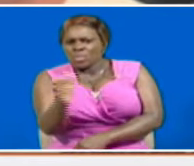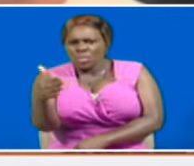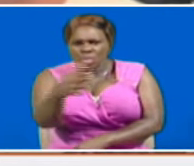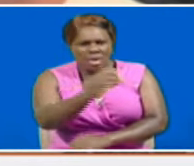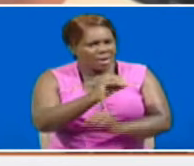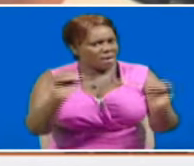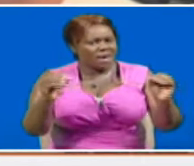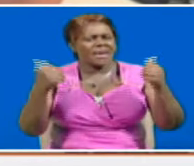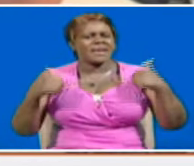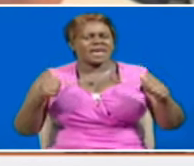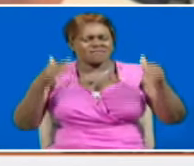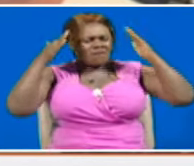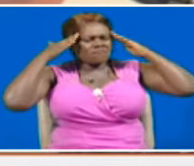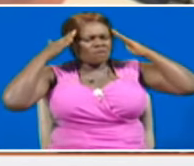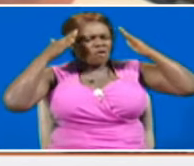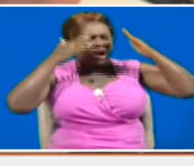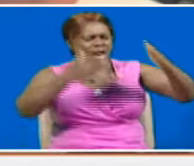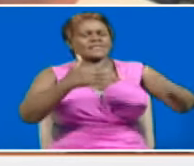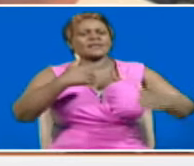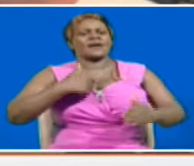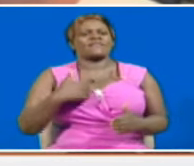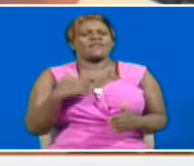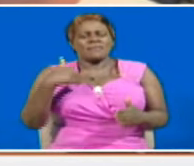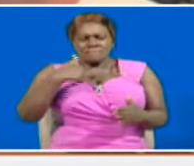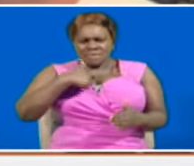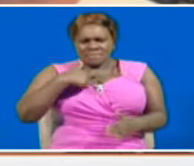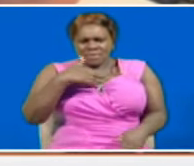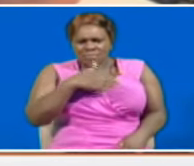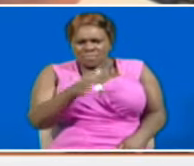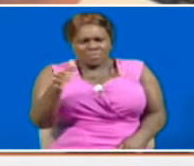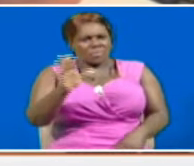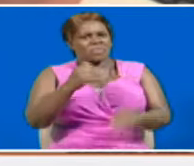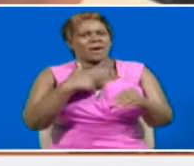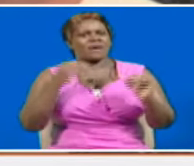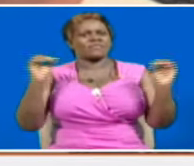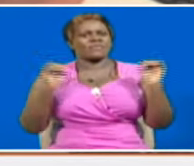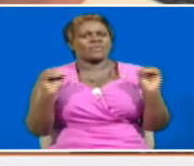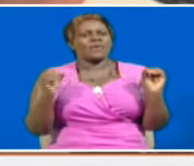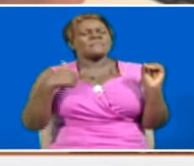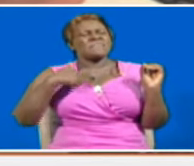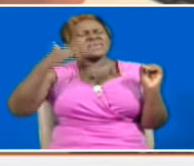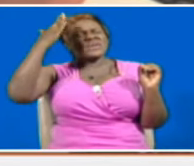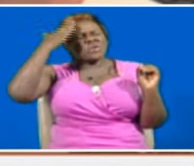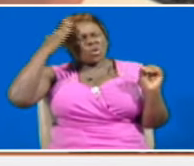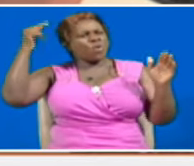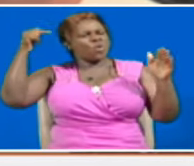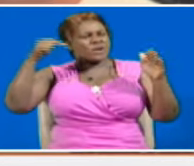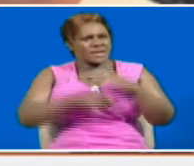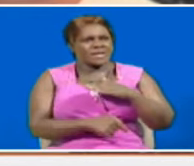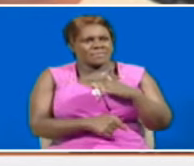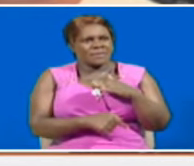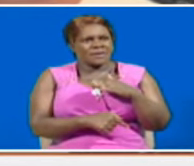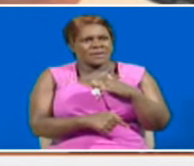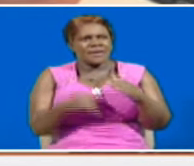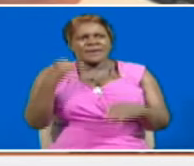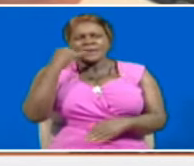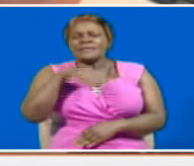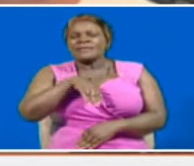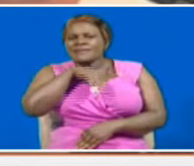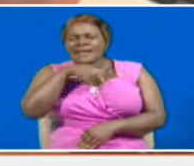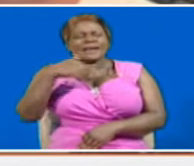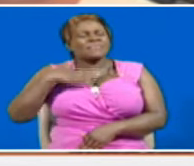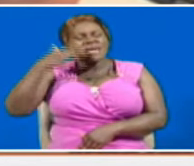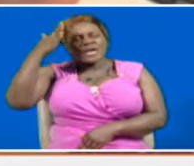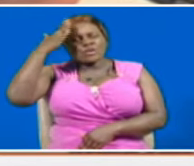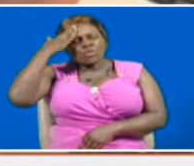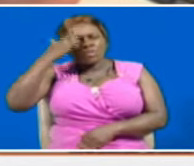sijapotea, sija hata kujaribu kuangalia pande nyingine. So I know the values of Raila, one Raila Amolo